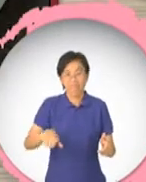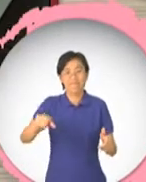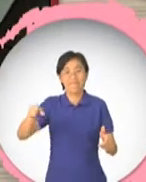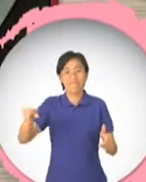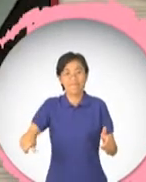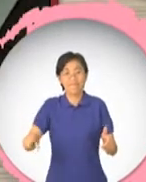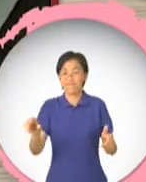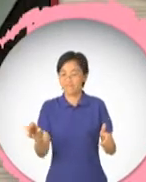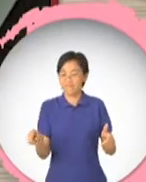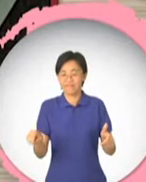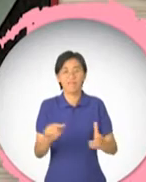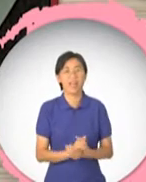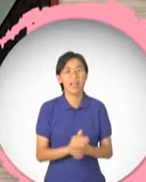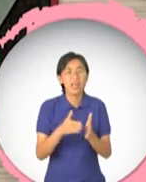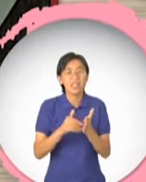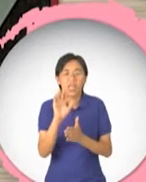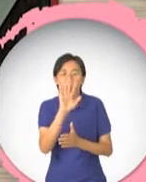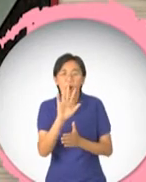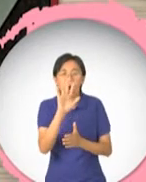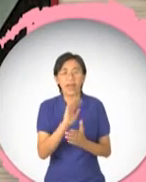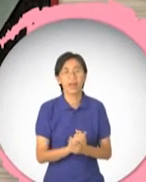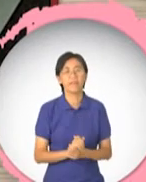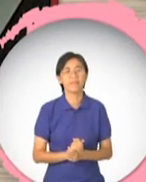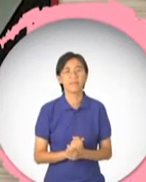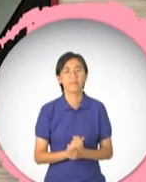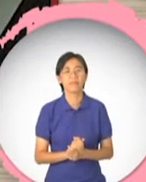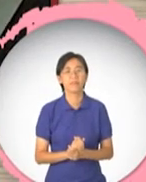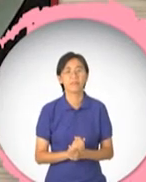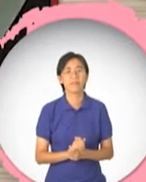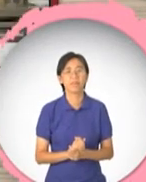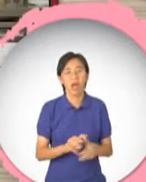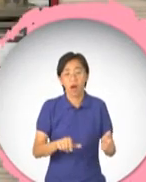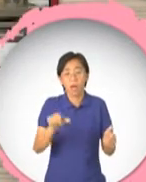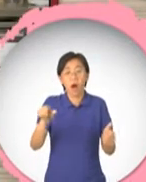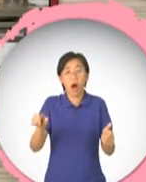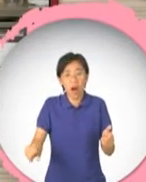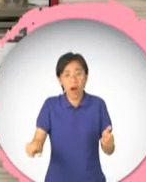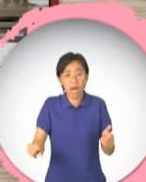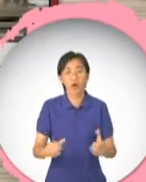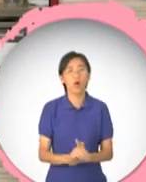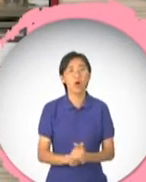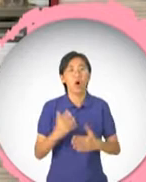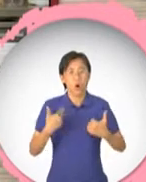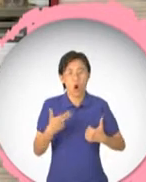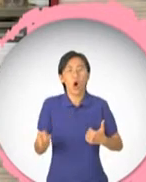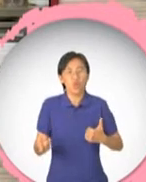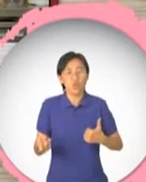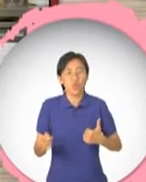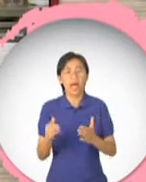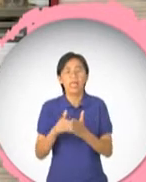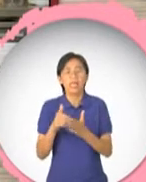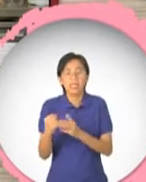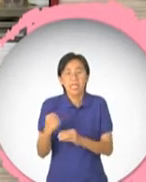ครับ สีจะอ่อนกว่าที่เราต้องการเล็กน้อยนะคะเพราะว่าเดี๋ยวเวลาเราเอาขึ้นมาเนี่ย มันจะ ม ี ความร้อนอยู่ค่ะแล้วสีมันจะเข้มขึ้